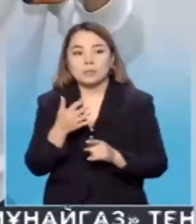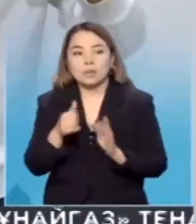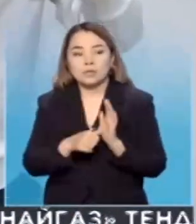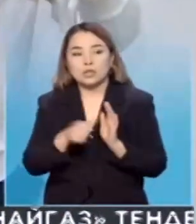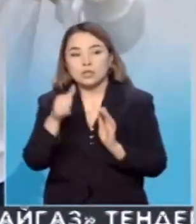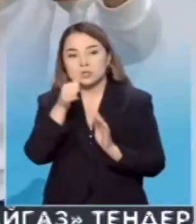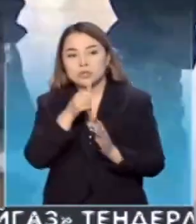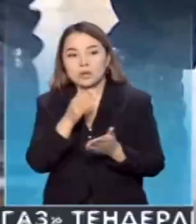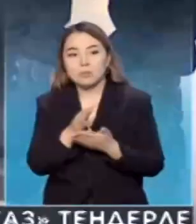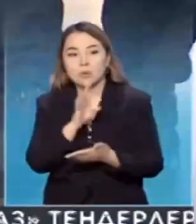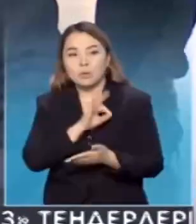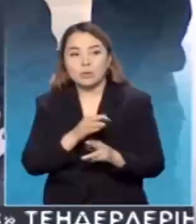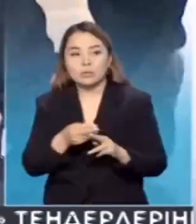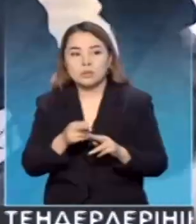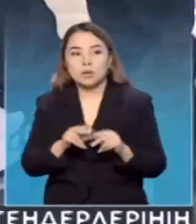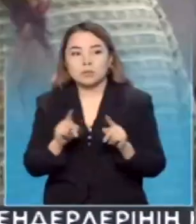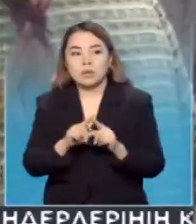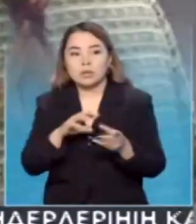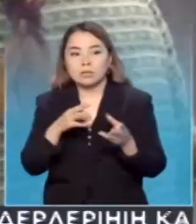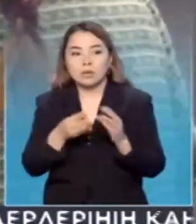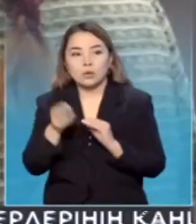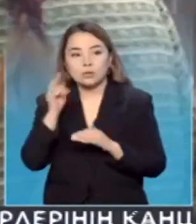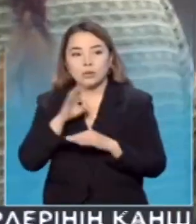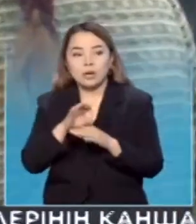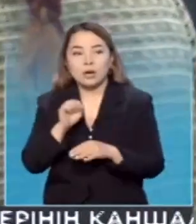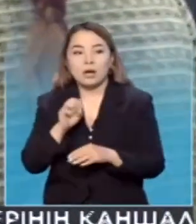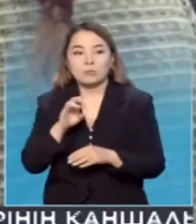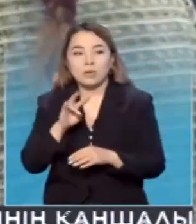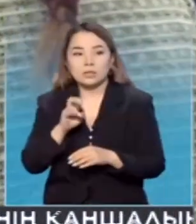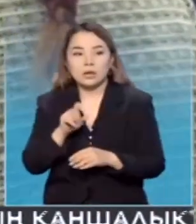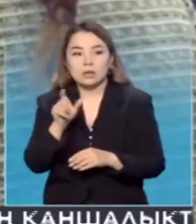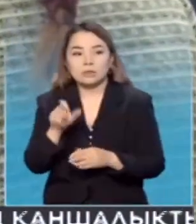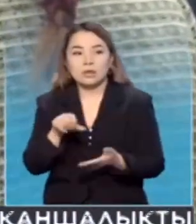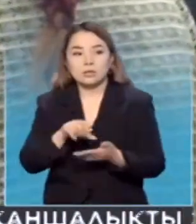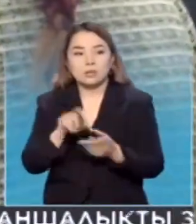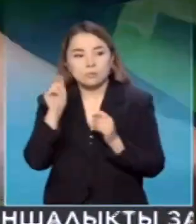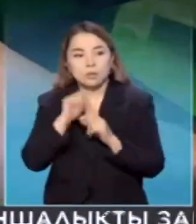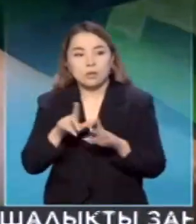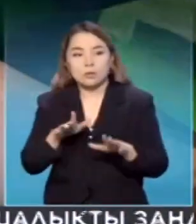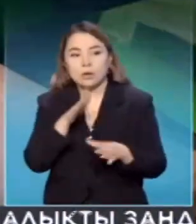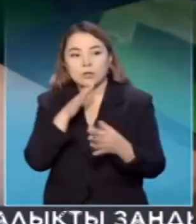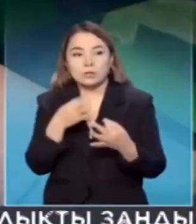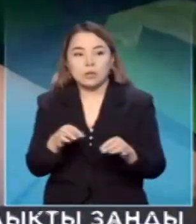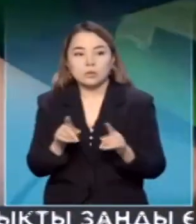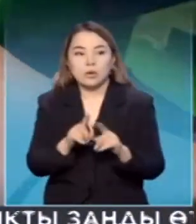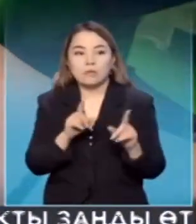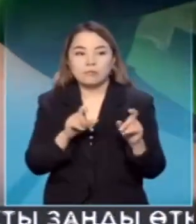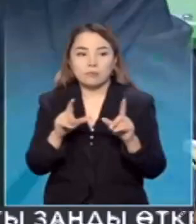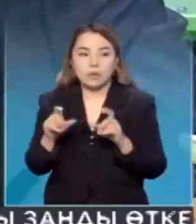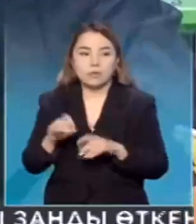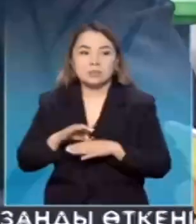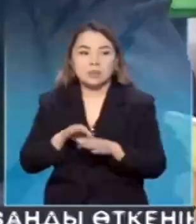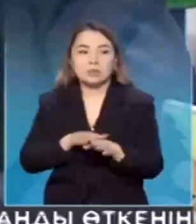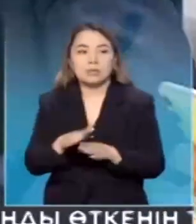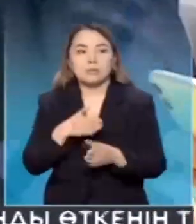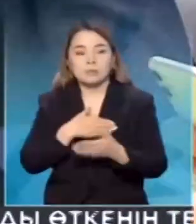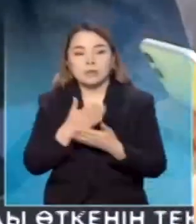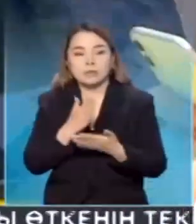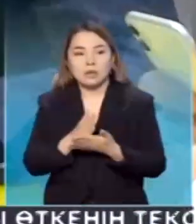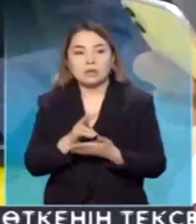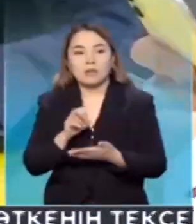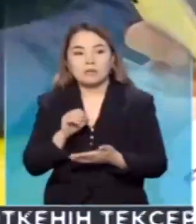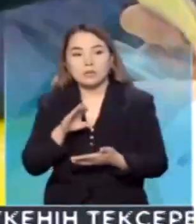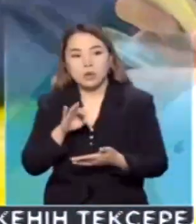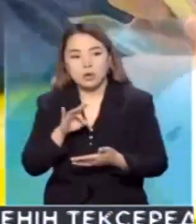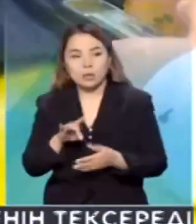болды. Икемділер осы кәсіпті игеріп кетті. Амина сонда жеткіншек. Мектеп оқушысы қолы босай қалса, фотосессиядан бэкстейдж, лав стори сияқты